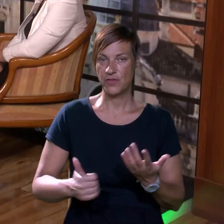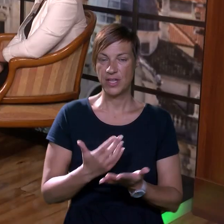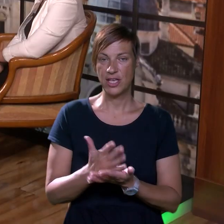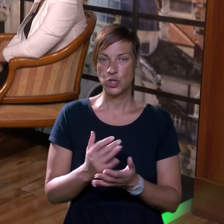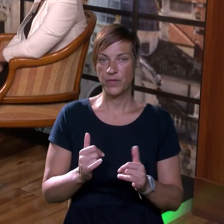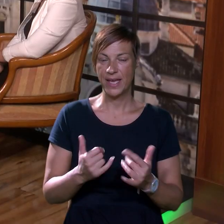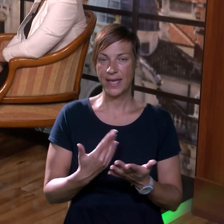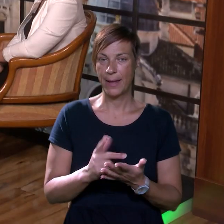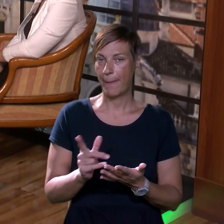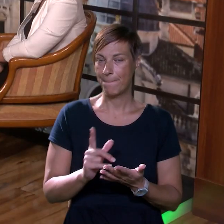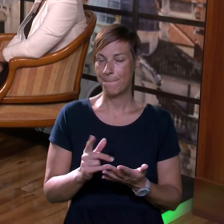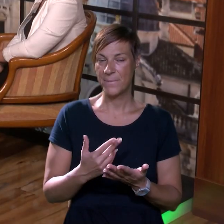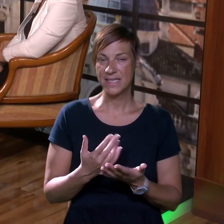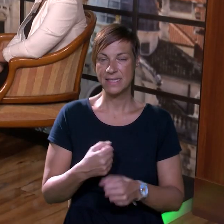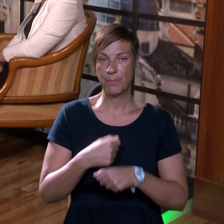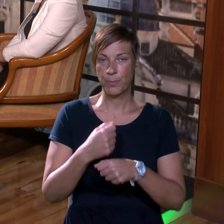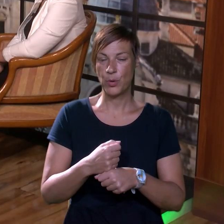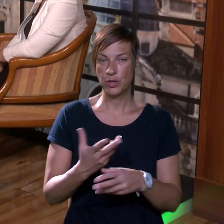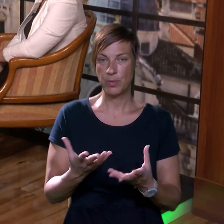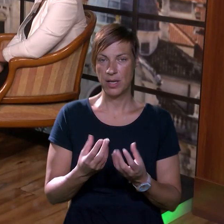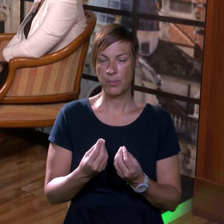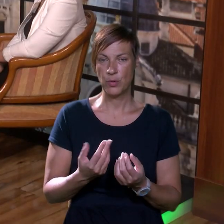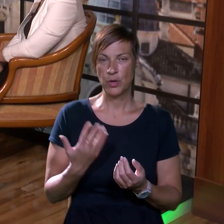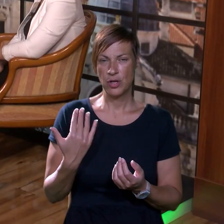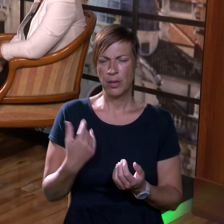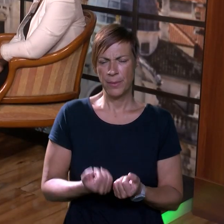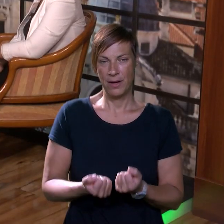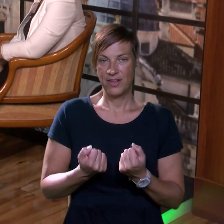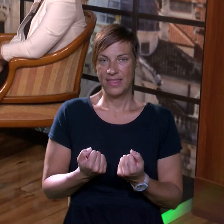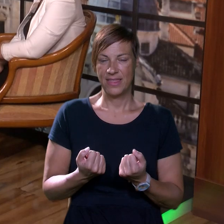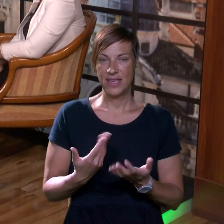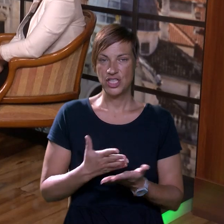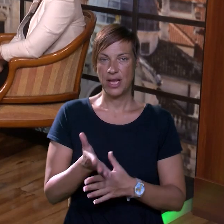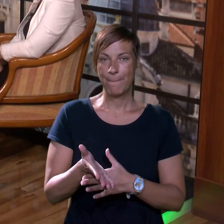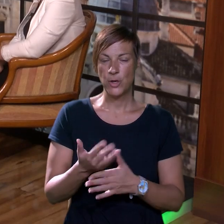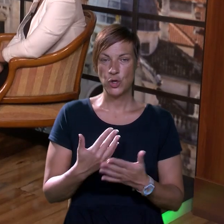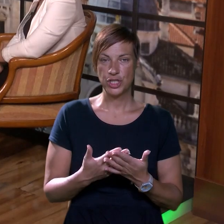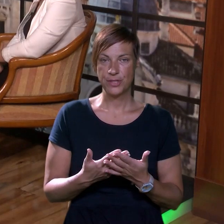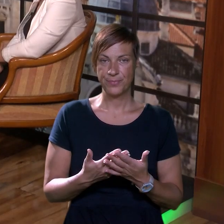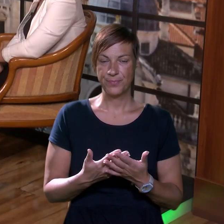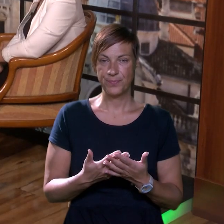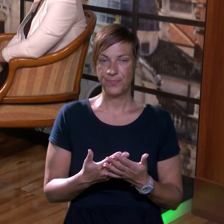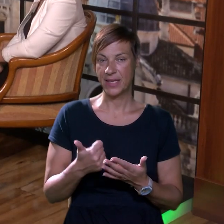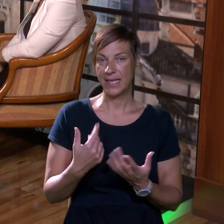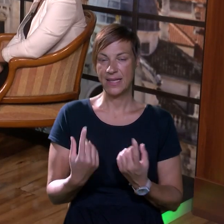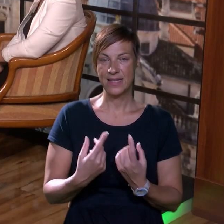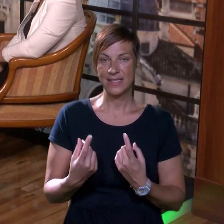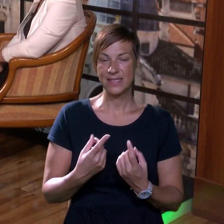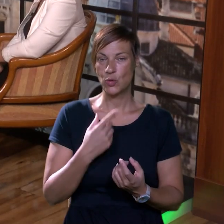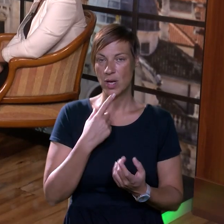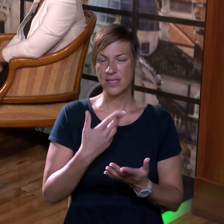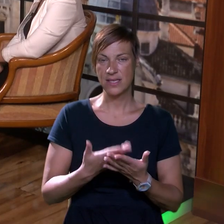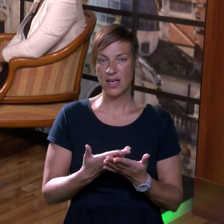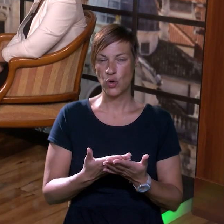je. Jest. Bez nje, vjerujem, puno toga bi bilo teže nekako i proći. Jedna situacija